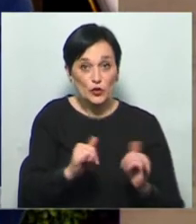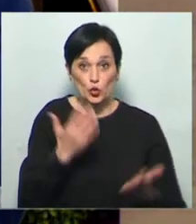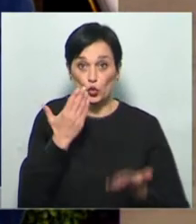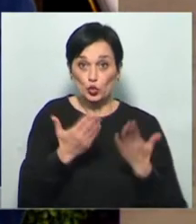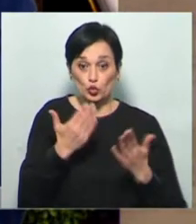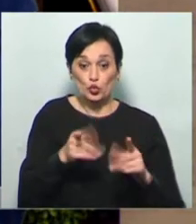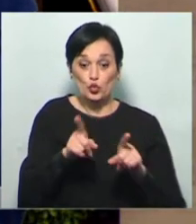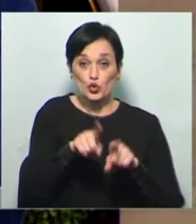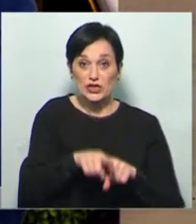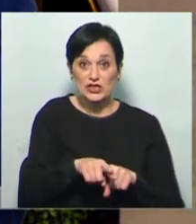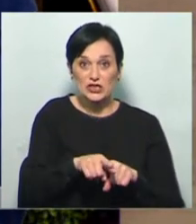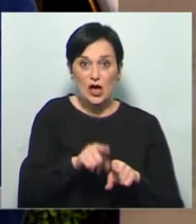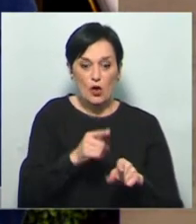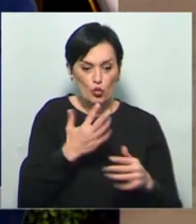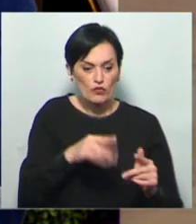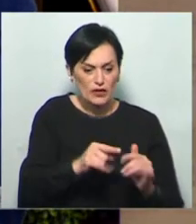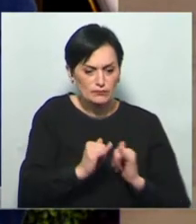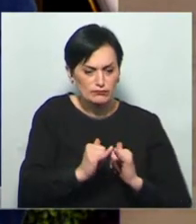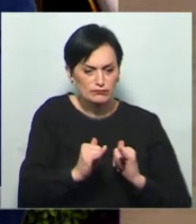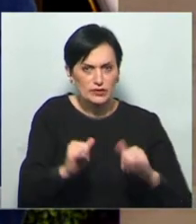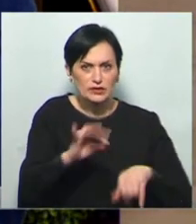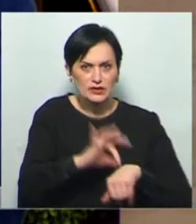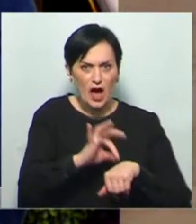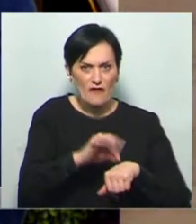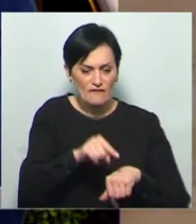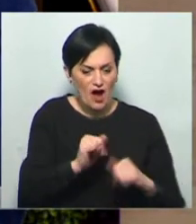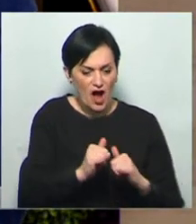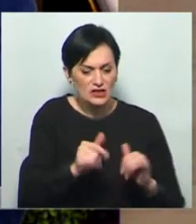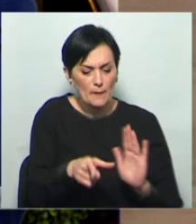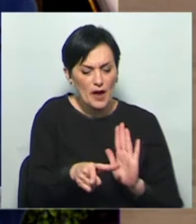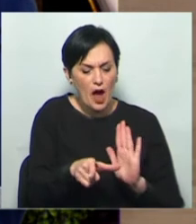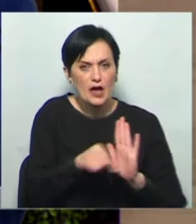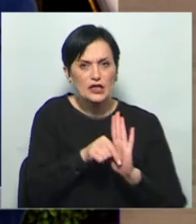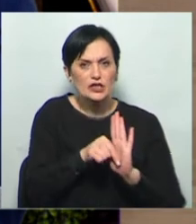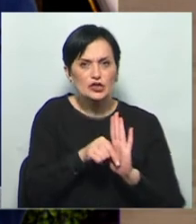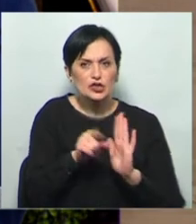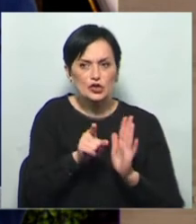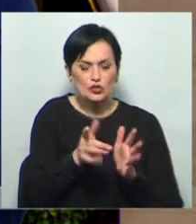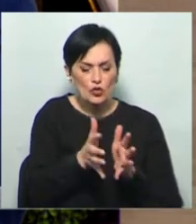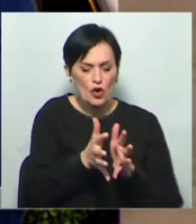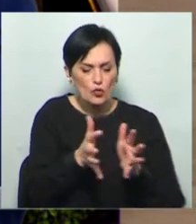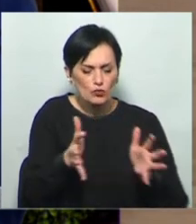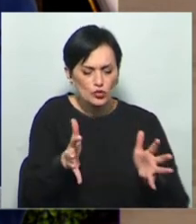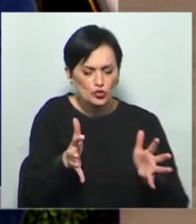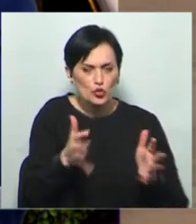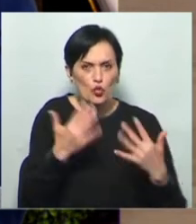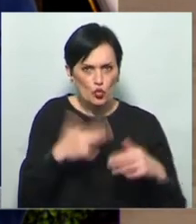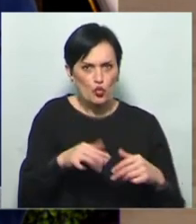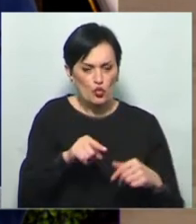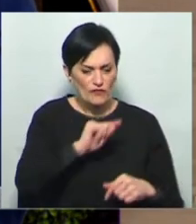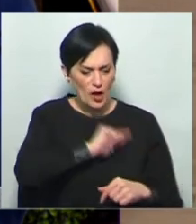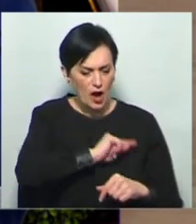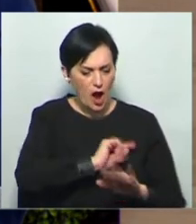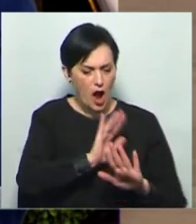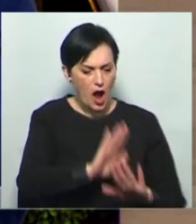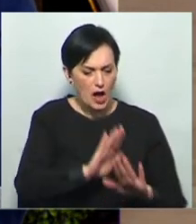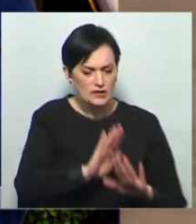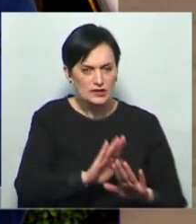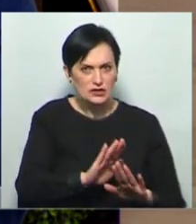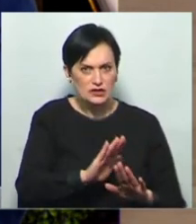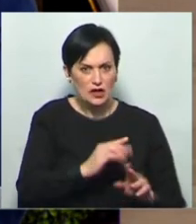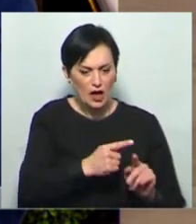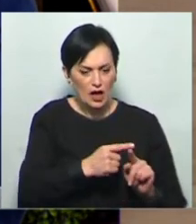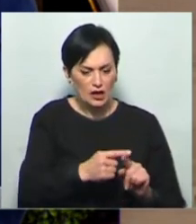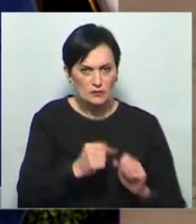მოხდა შემდგომ კიდევ პროგრესირება და დაავადების ამასთან ერთვის შეშუპების უკვე მდგრადი ხასიათის